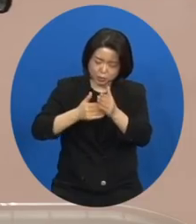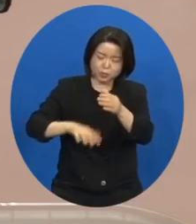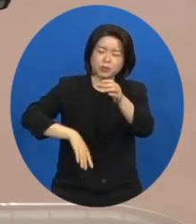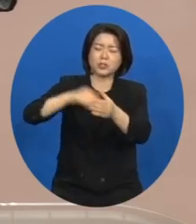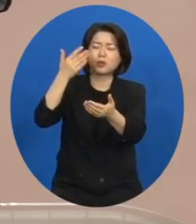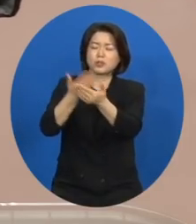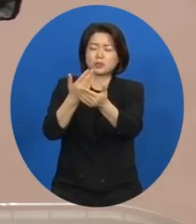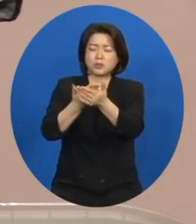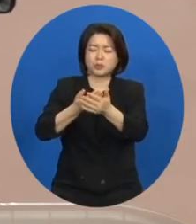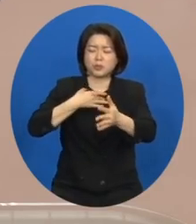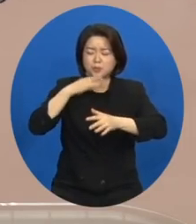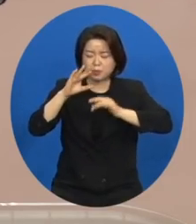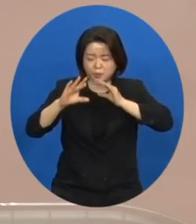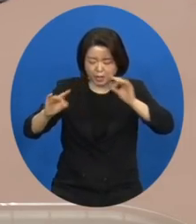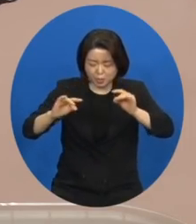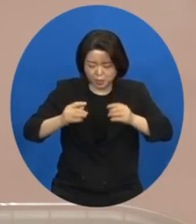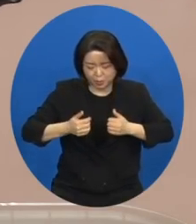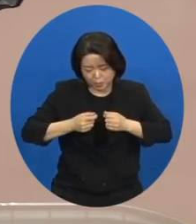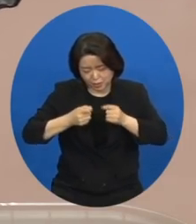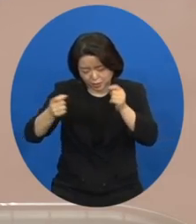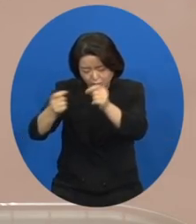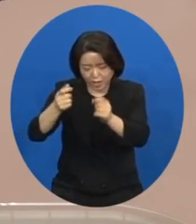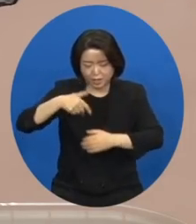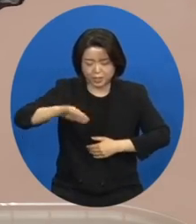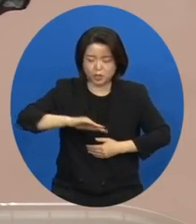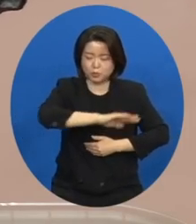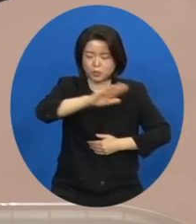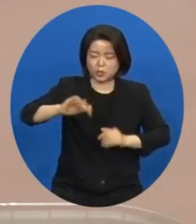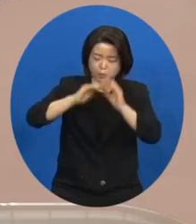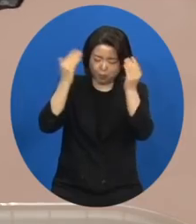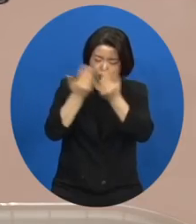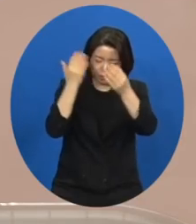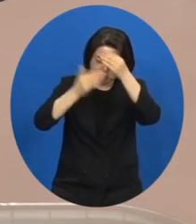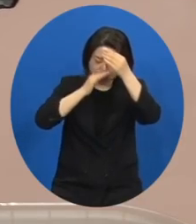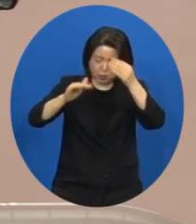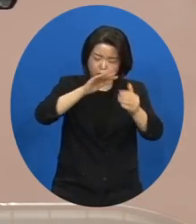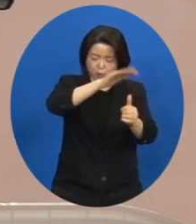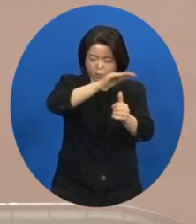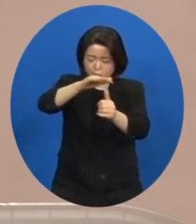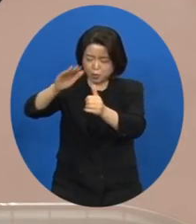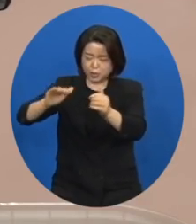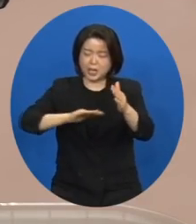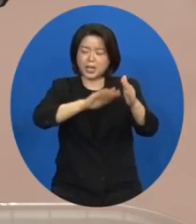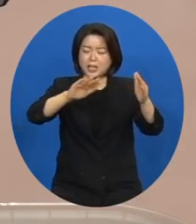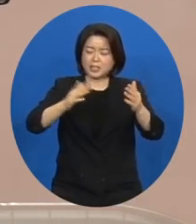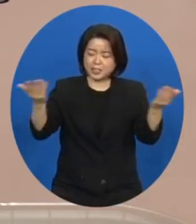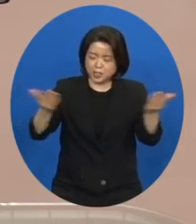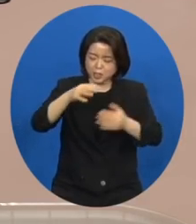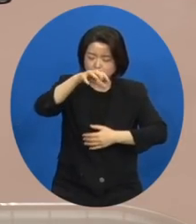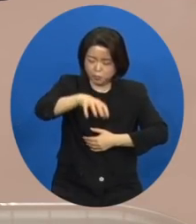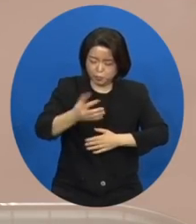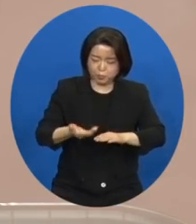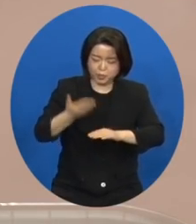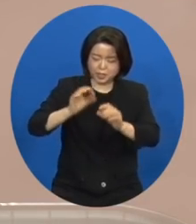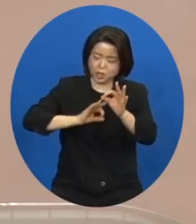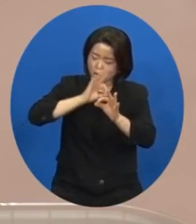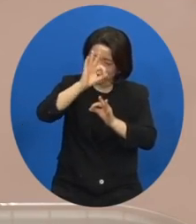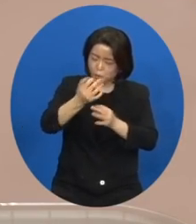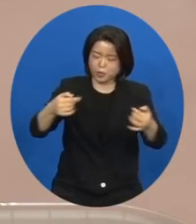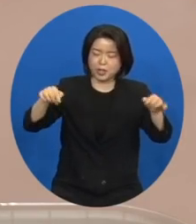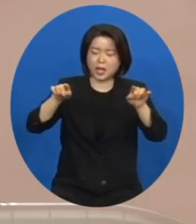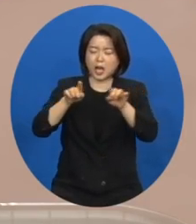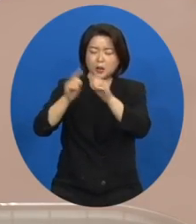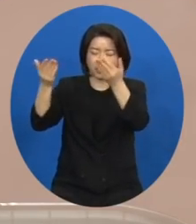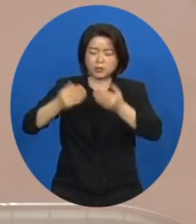갈망하며 차폐 나아가는 저의 모든 성도들 머리 머리 저들의 가정과 일터 다운데 이제부터 영원토록 함께 하시기를 간절히